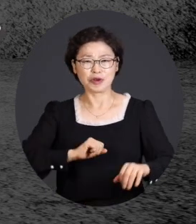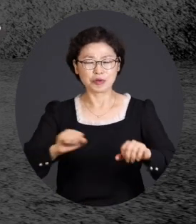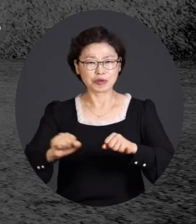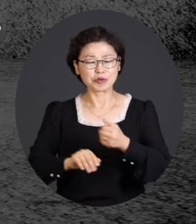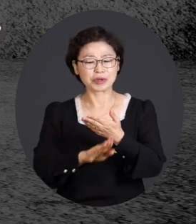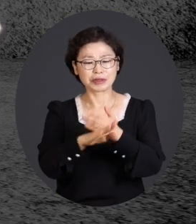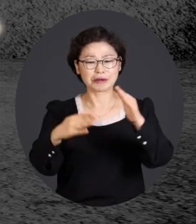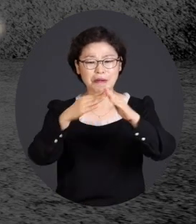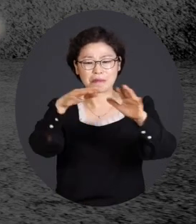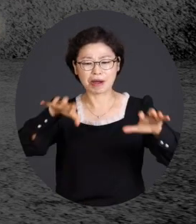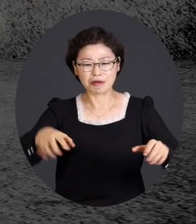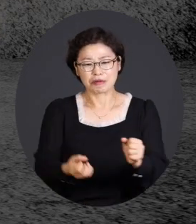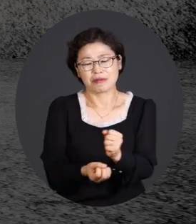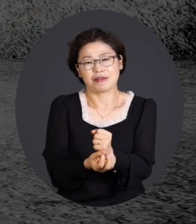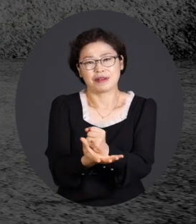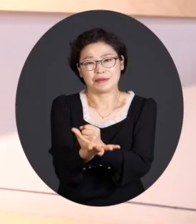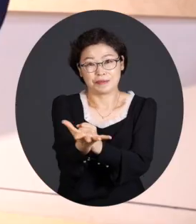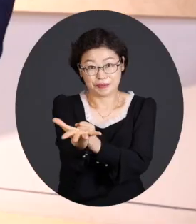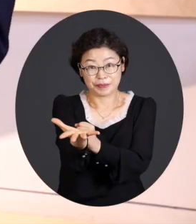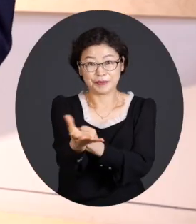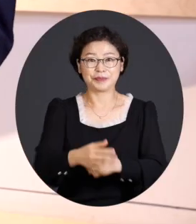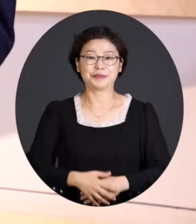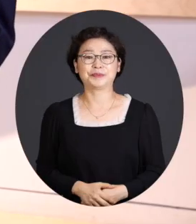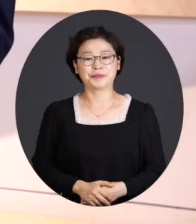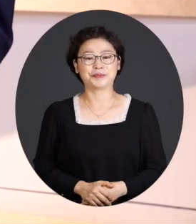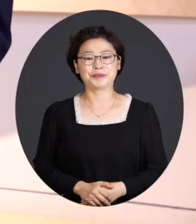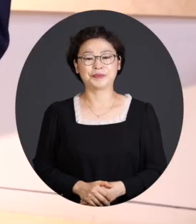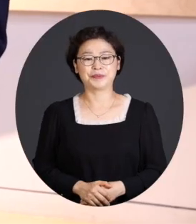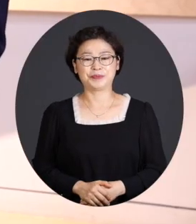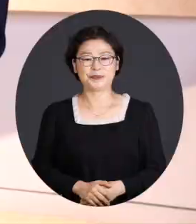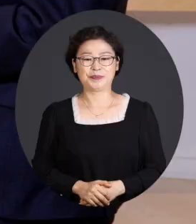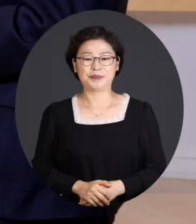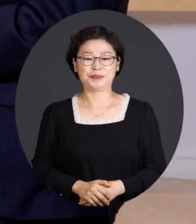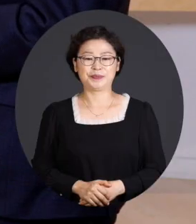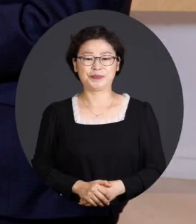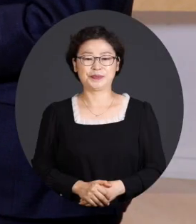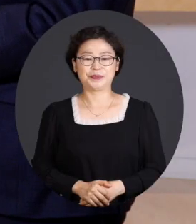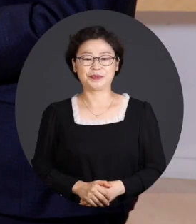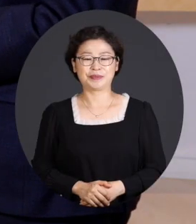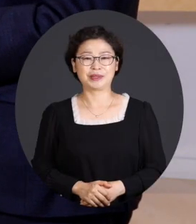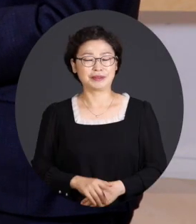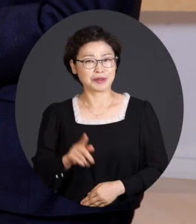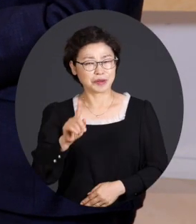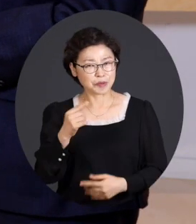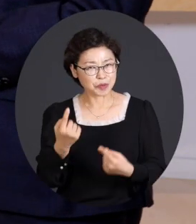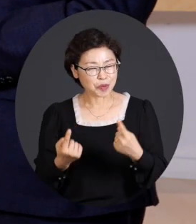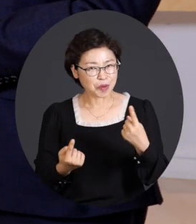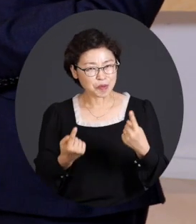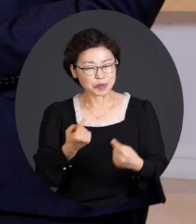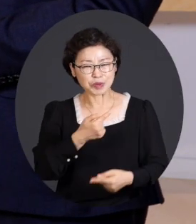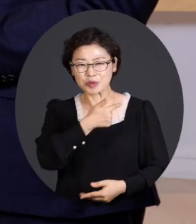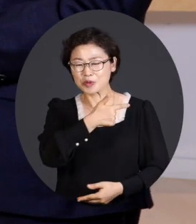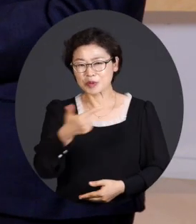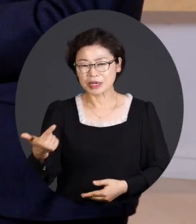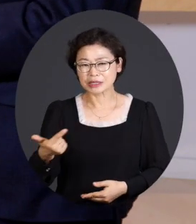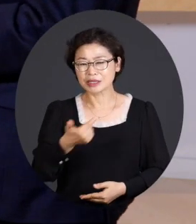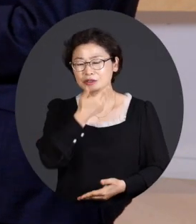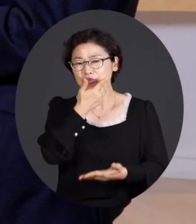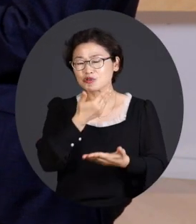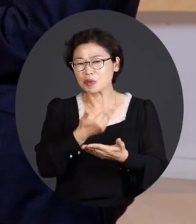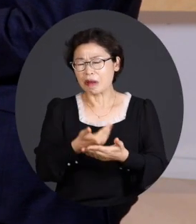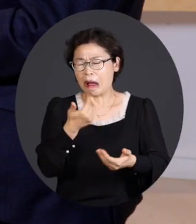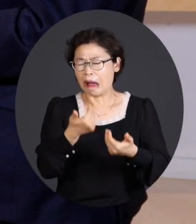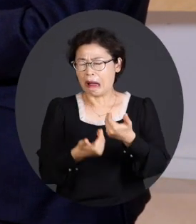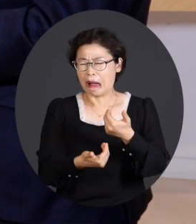다른 마을로 점점 번지기 시작한 거죠. 거기도 출발한 거군요. 예. 근데 무엇보다도 이게 가장 이게 반목이